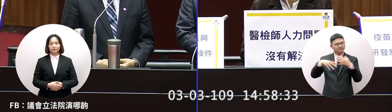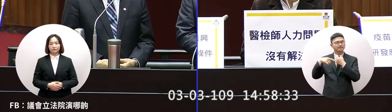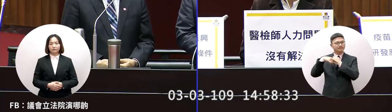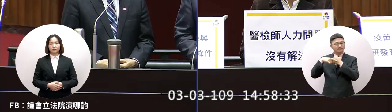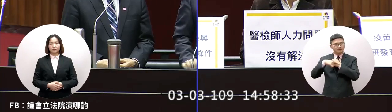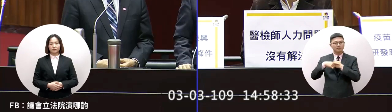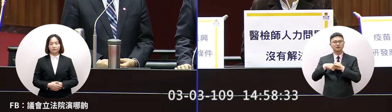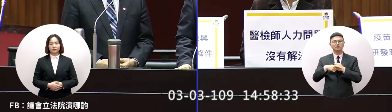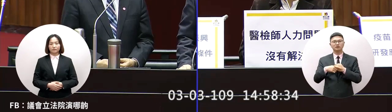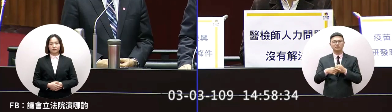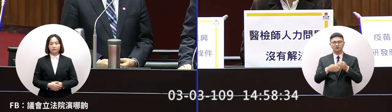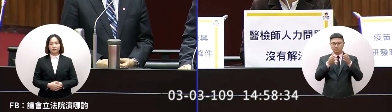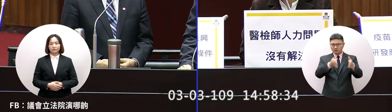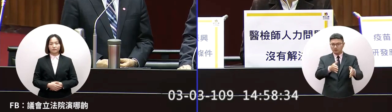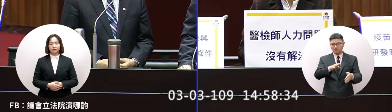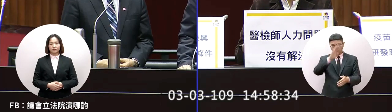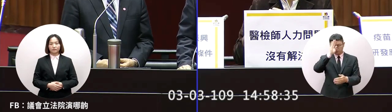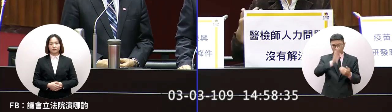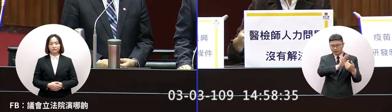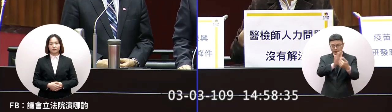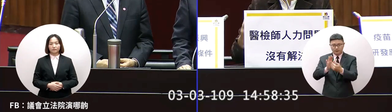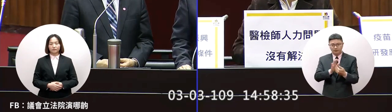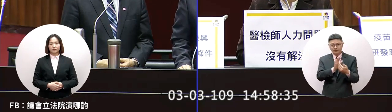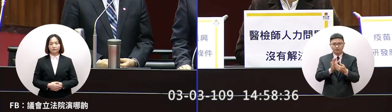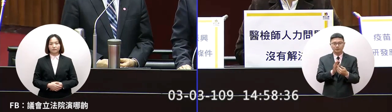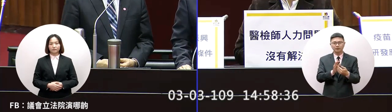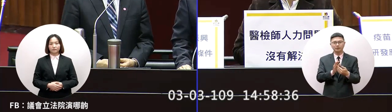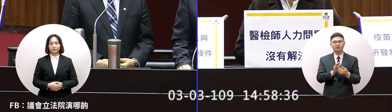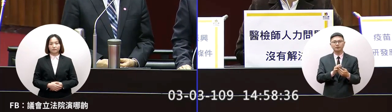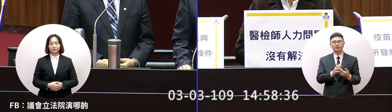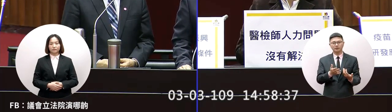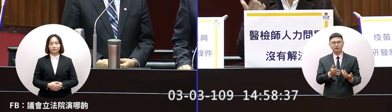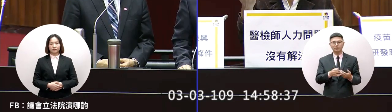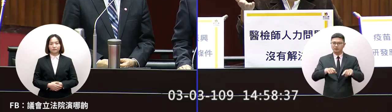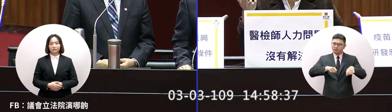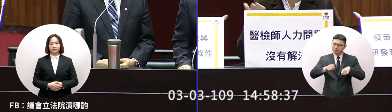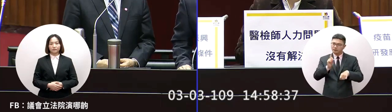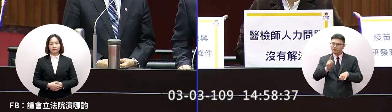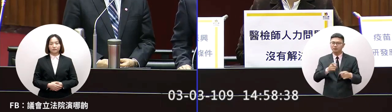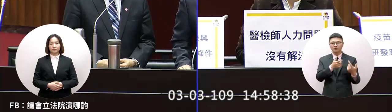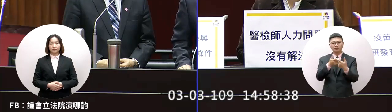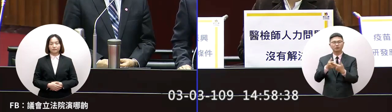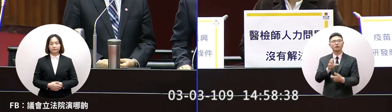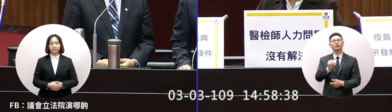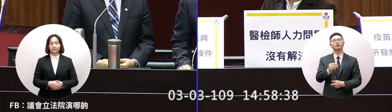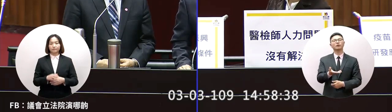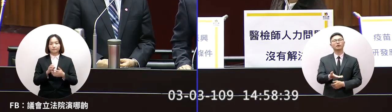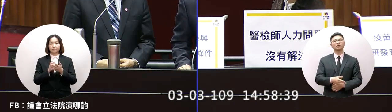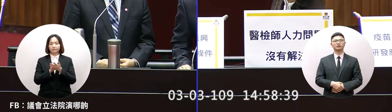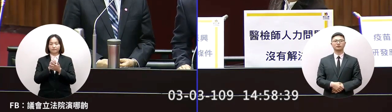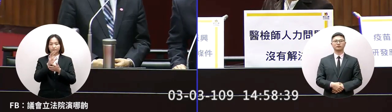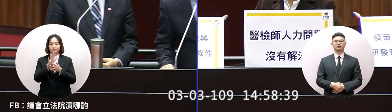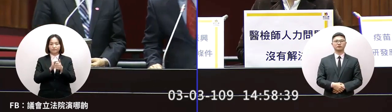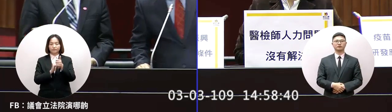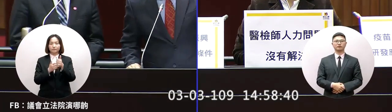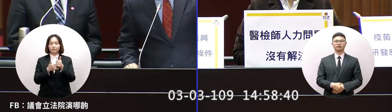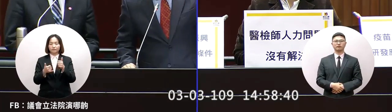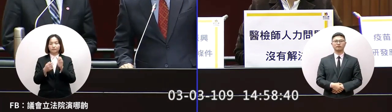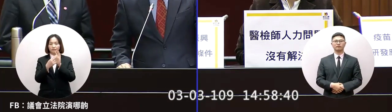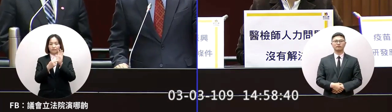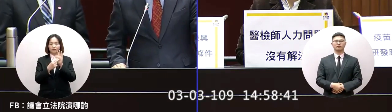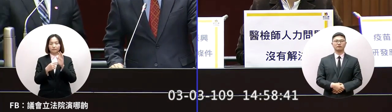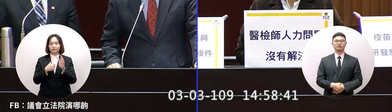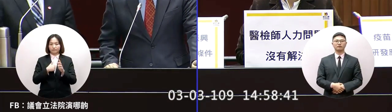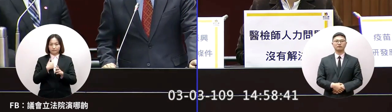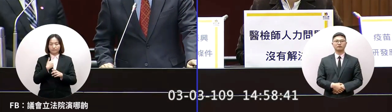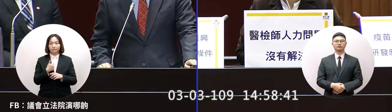的防疫的这个预防的措施。好，请 跟委员来做一个报告跟说明。事